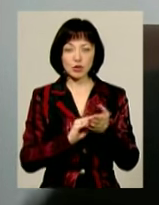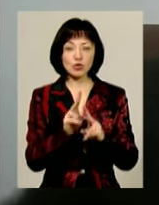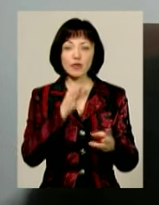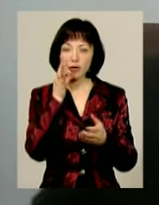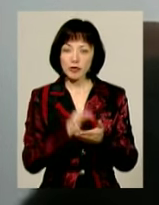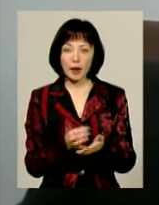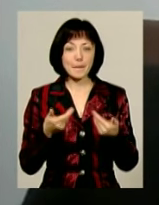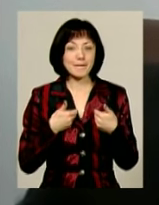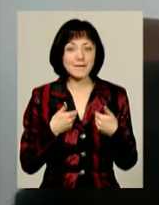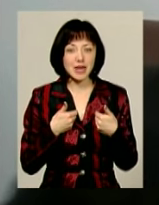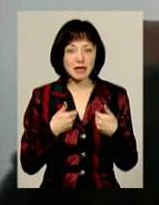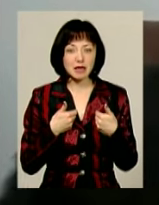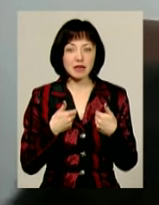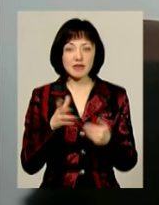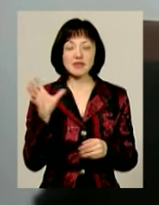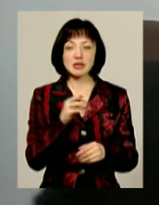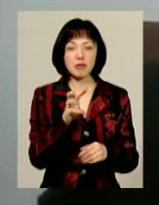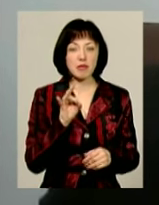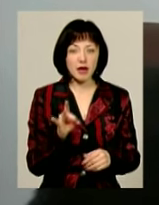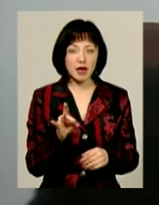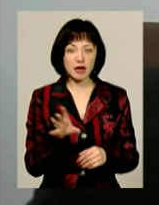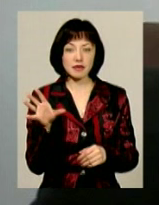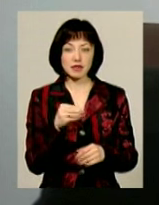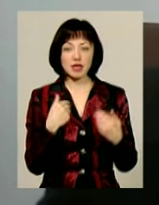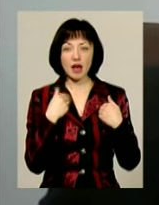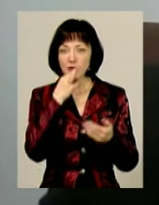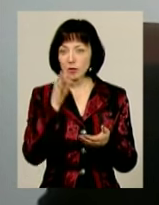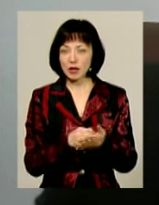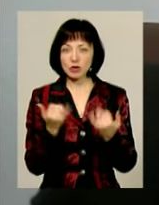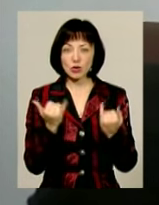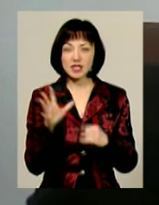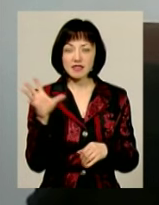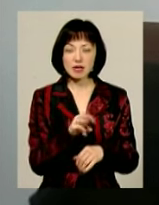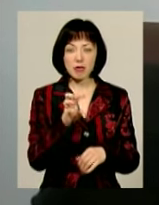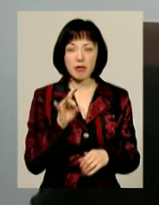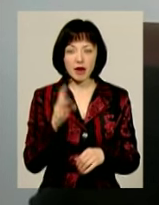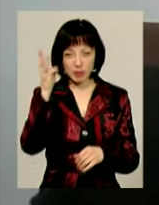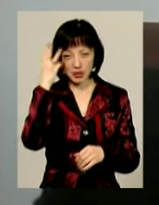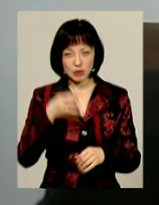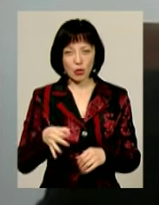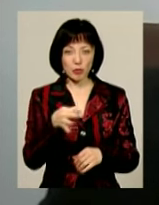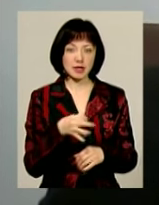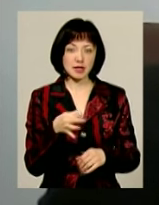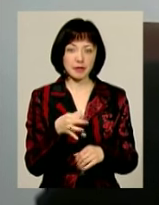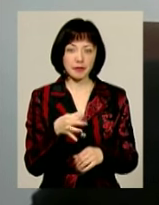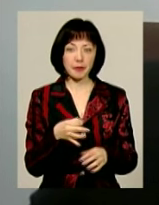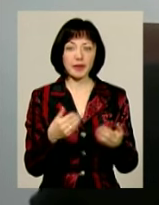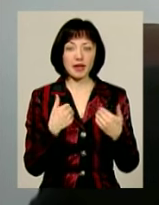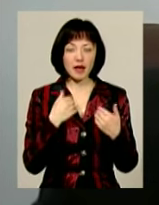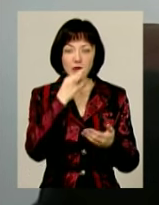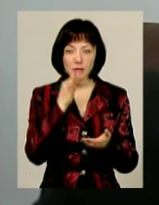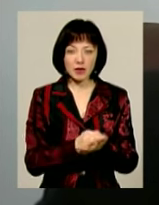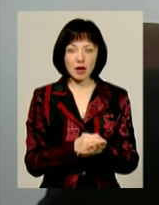відповідає. Ми несемо, всі мери, я відповідаю сьогодні за всіх мерів Хмельницької області.